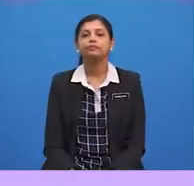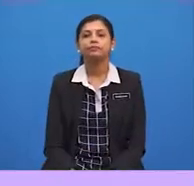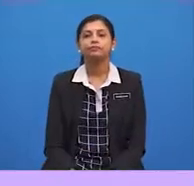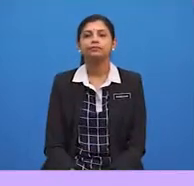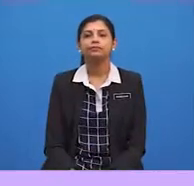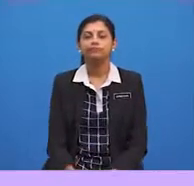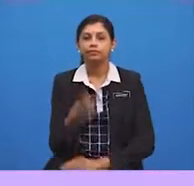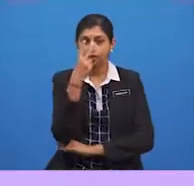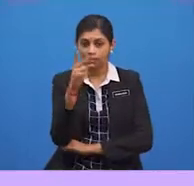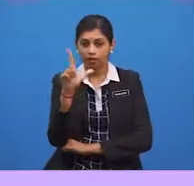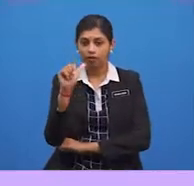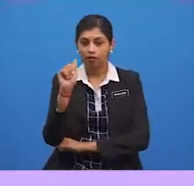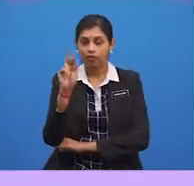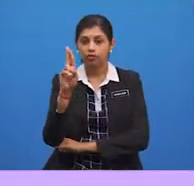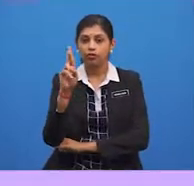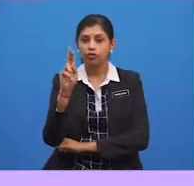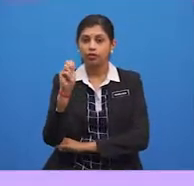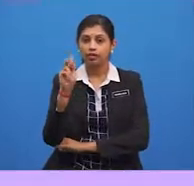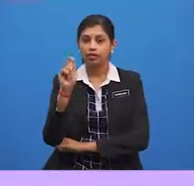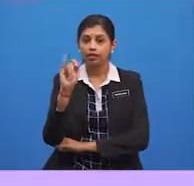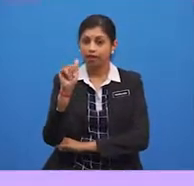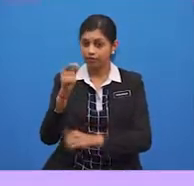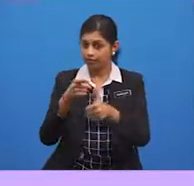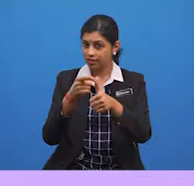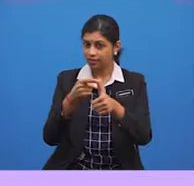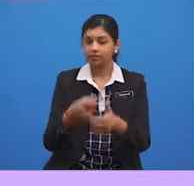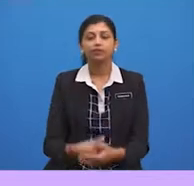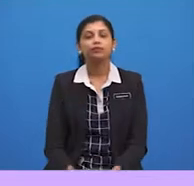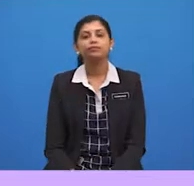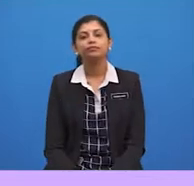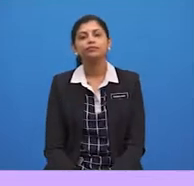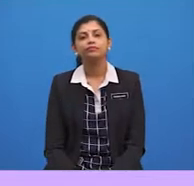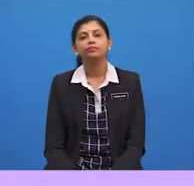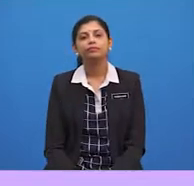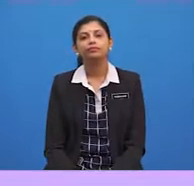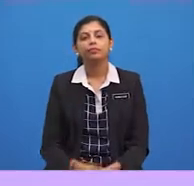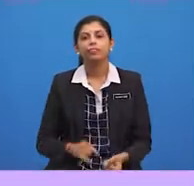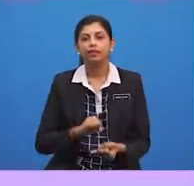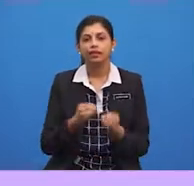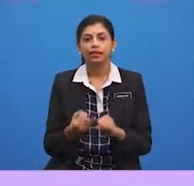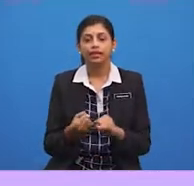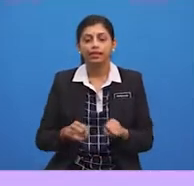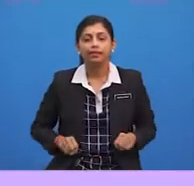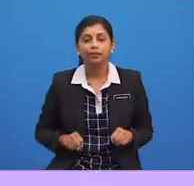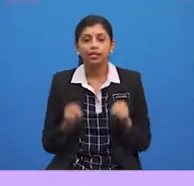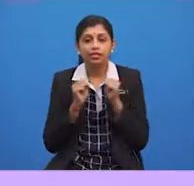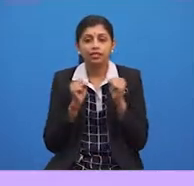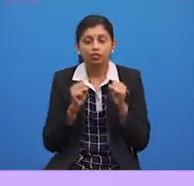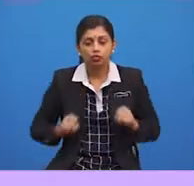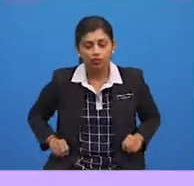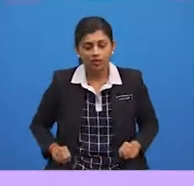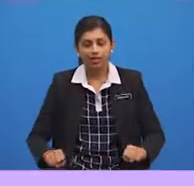iklim Laurentia. Iklim ini dikenali sebagai iklim sejuk sederhana pantai